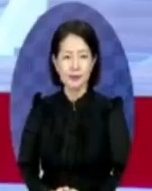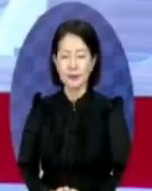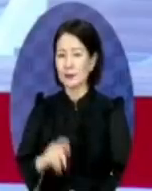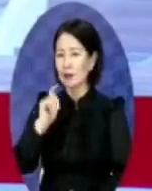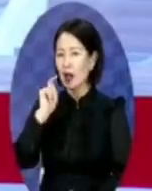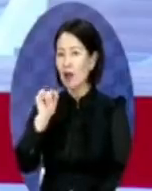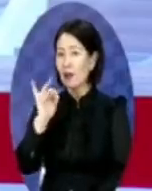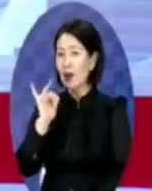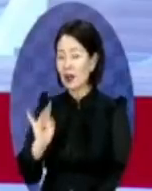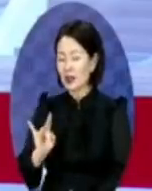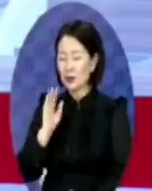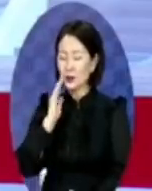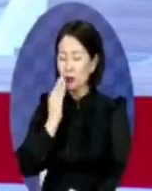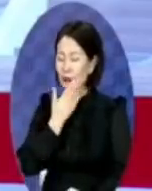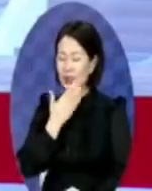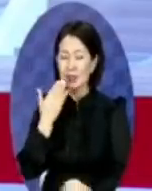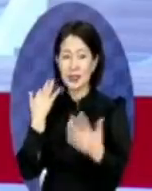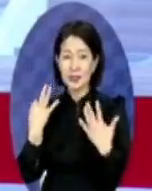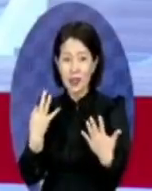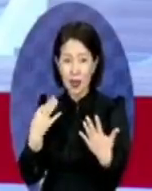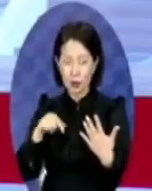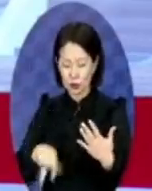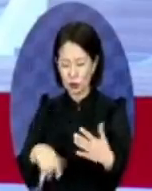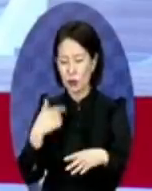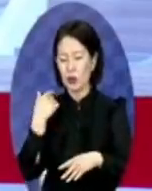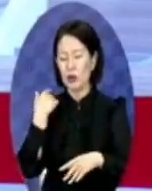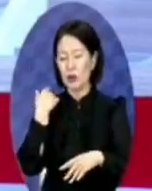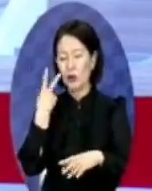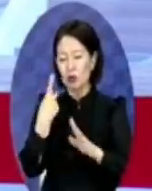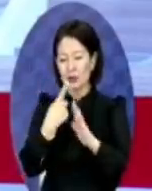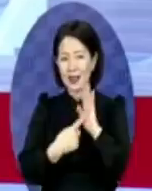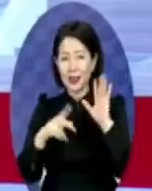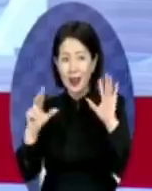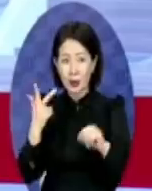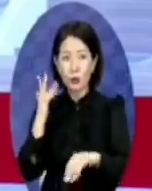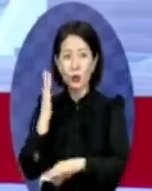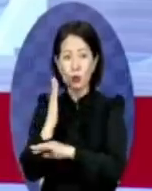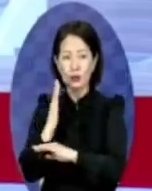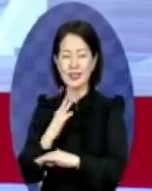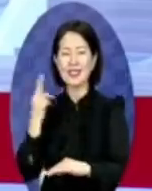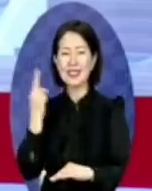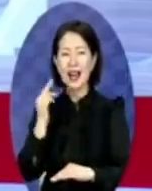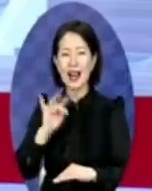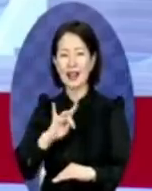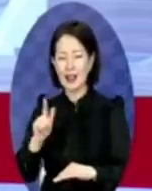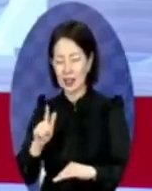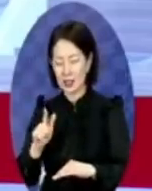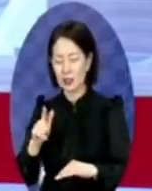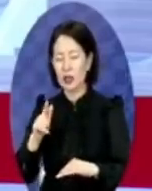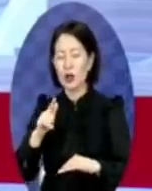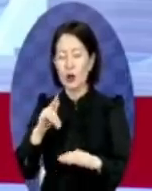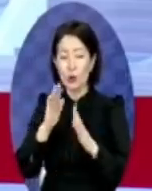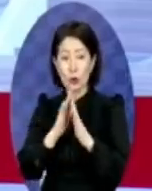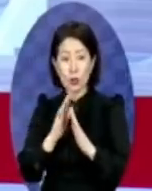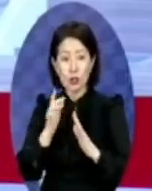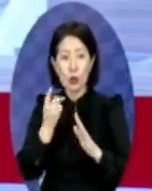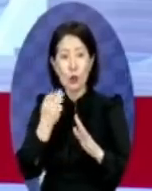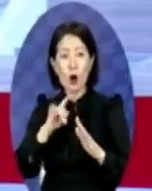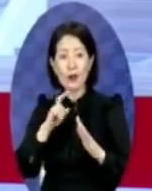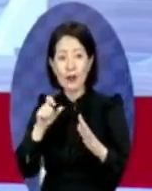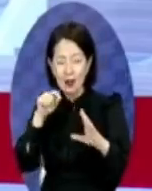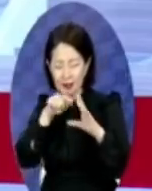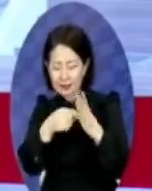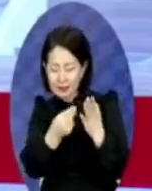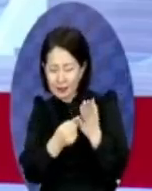Хаврын тэргүүн сарын шиний 8-ны өдөр буюу энэ сарын 13-ны өдөр цагаан дарих бурхныг богд хааны ордон үзэл бүтээхэр боллоо. Хуучин цаг